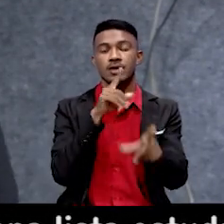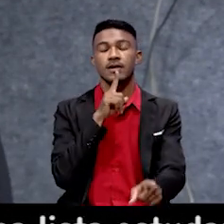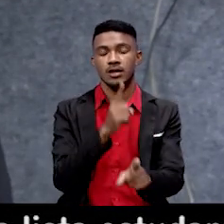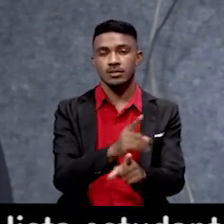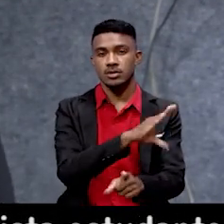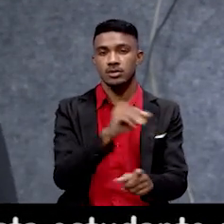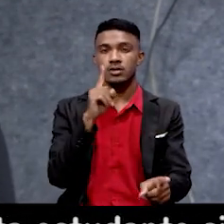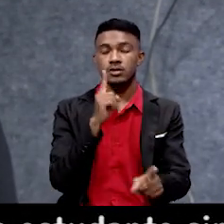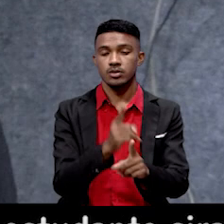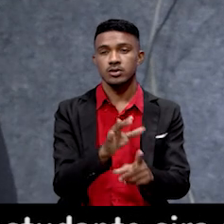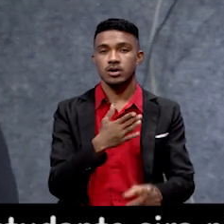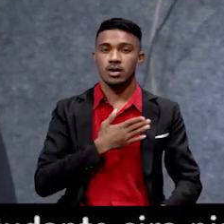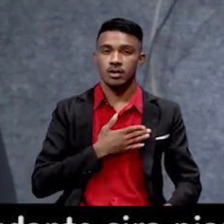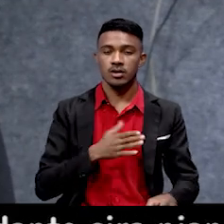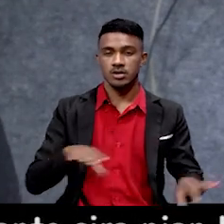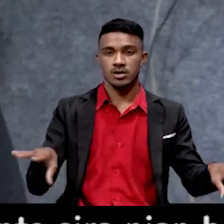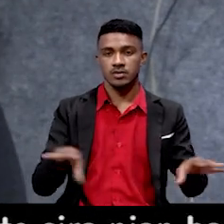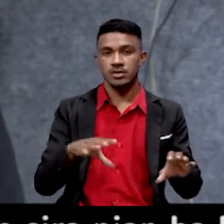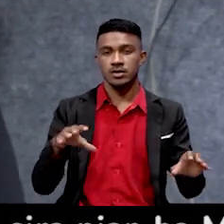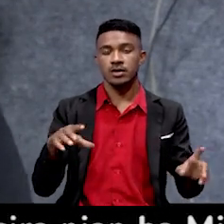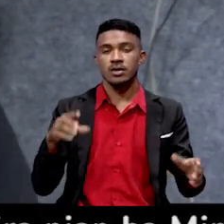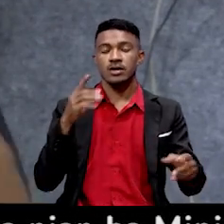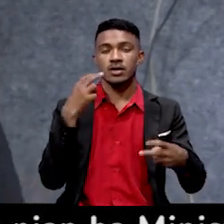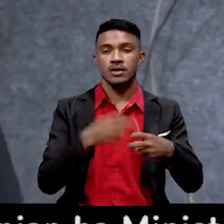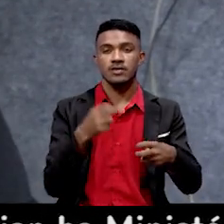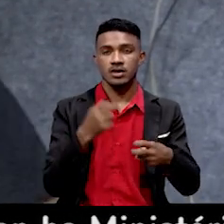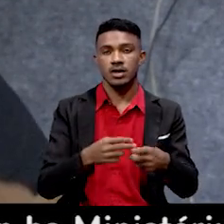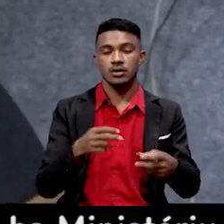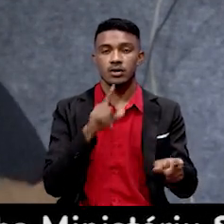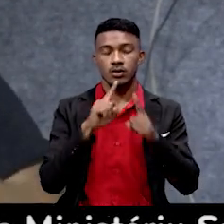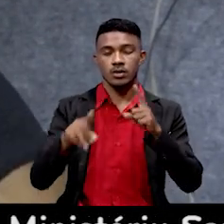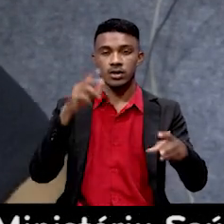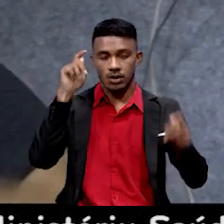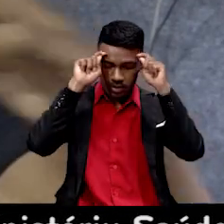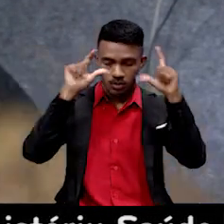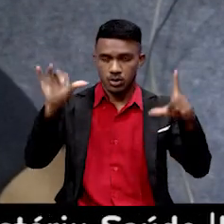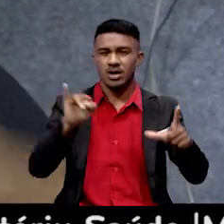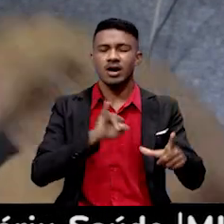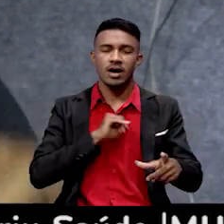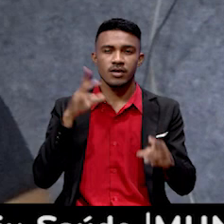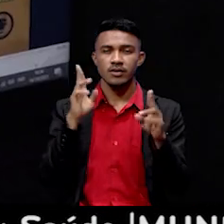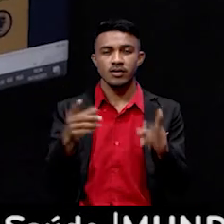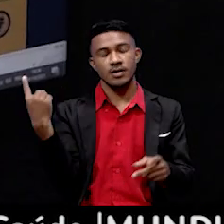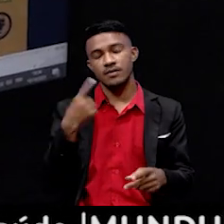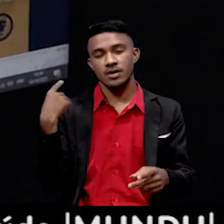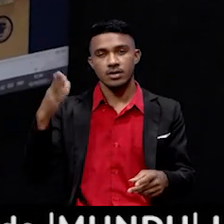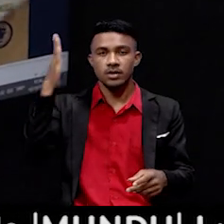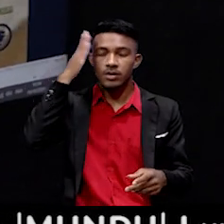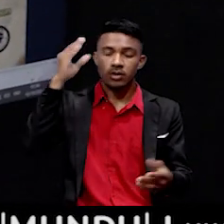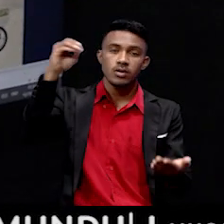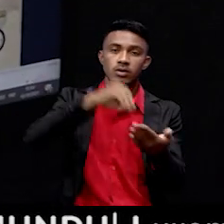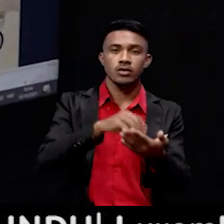Claro que me hawa niya obra ida ne parte hawa niya ne difícil tu explica timor, mau hawa tenta, hawa tenu buat ne regularmente ori atingi ida ne.